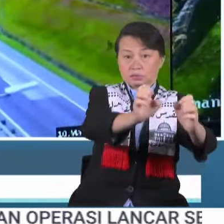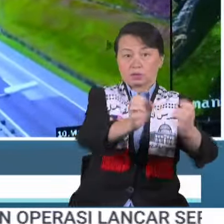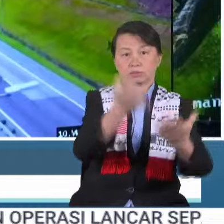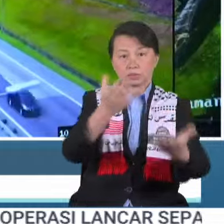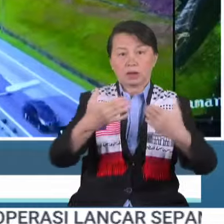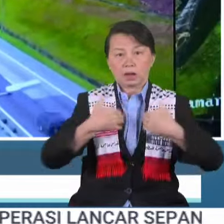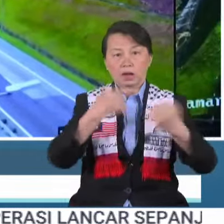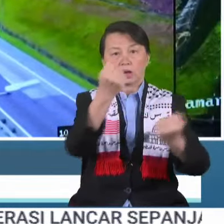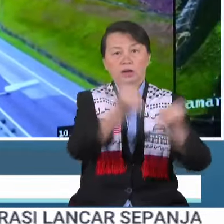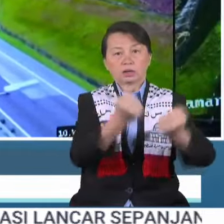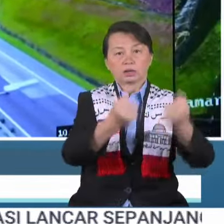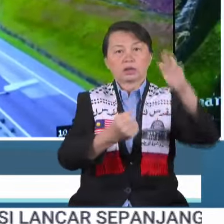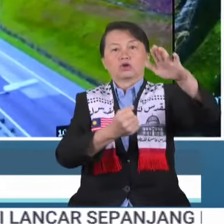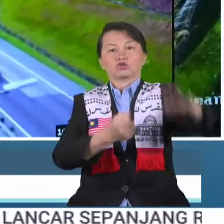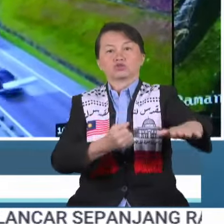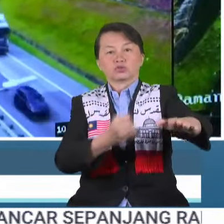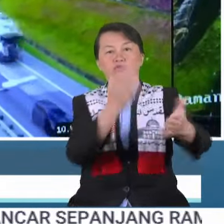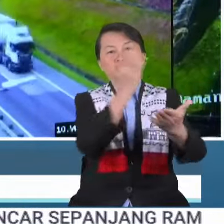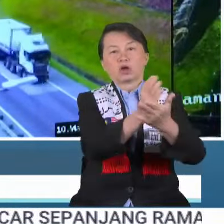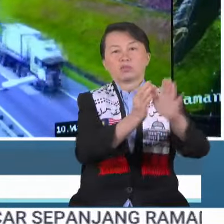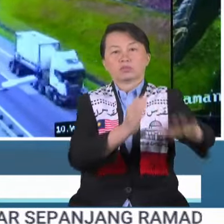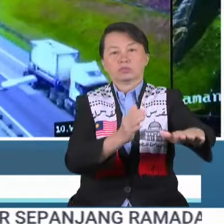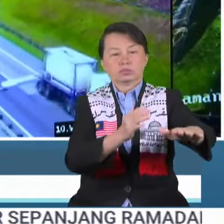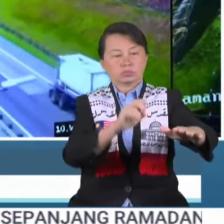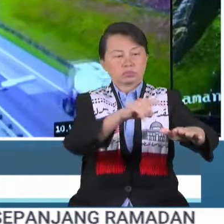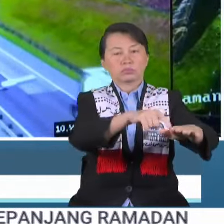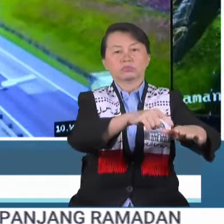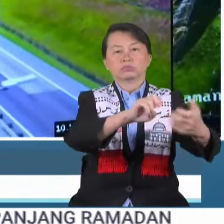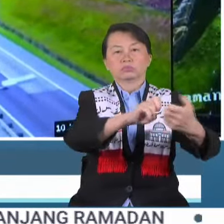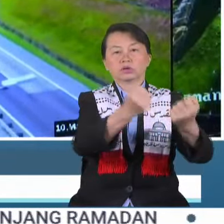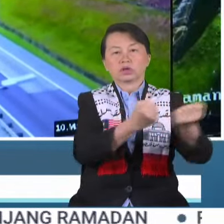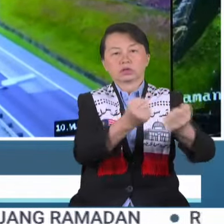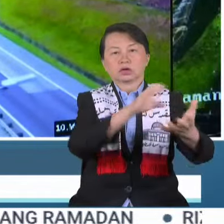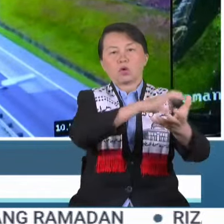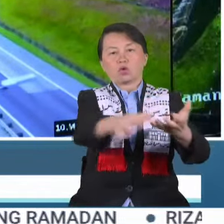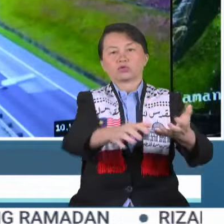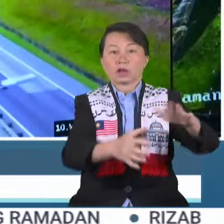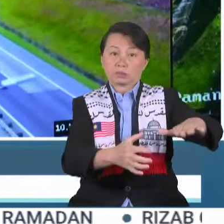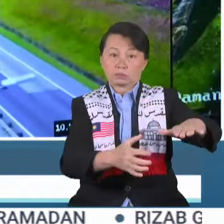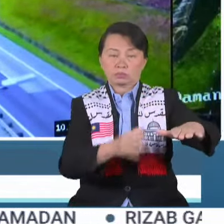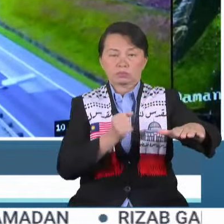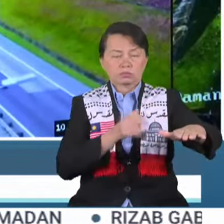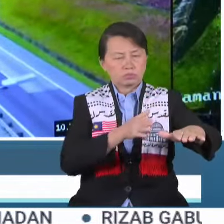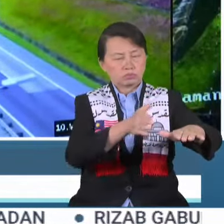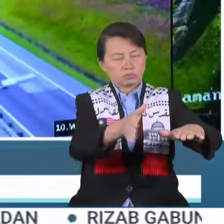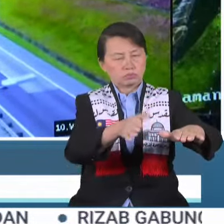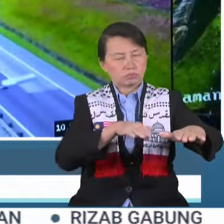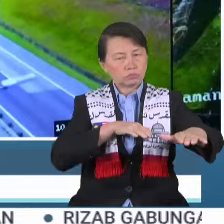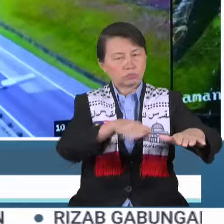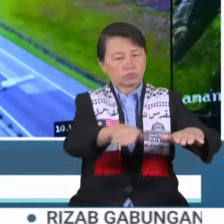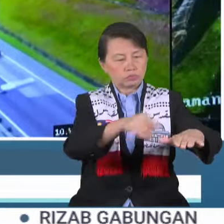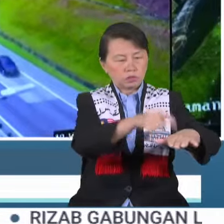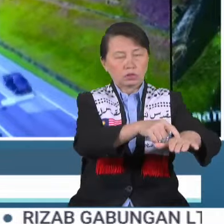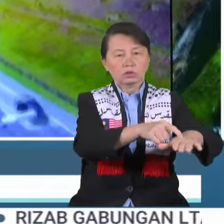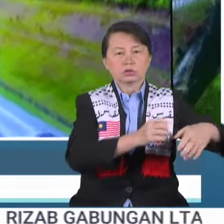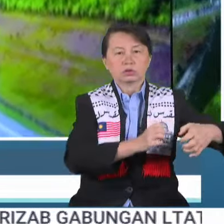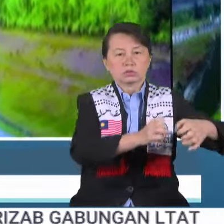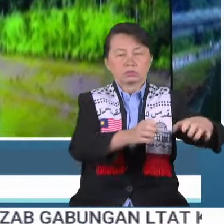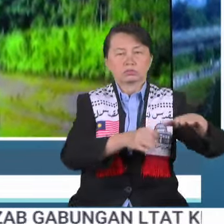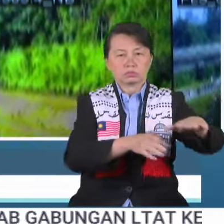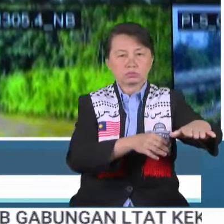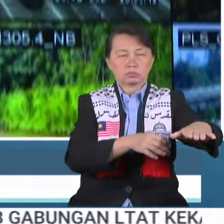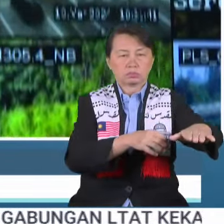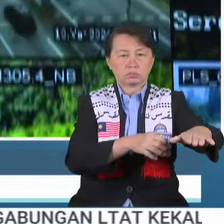ada terdapat kenderaan yang berhenti disebabkan oleh mengalami masalah teknikal ataupun dial yang masalah, dan bagi mengelakkan berlakunya